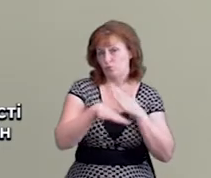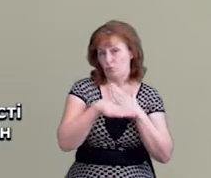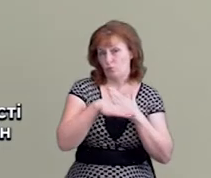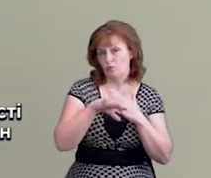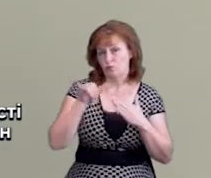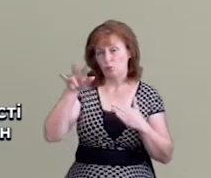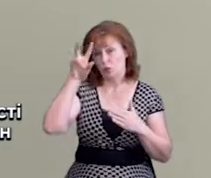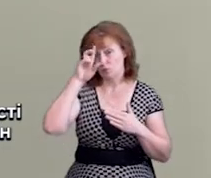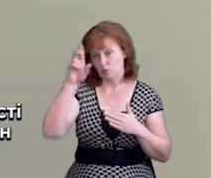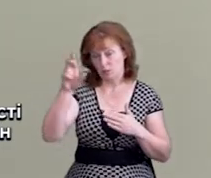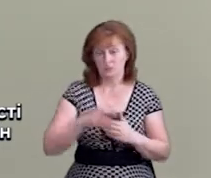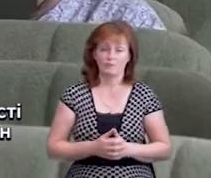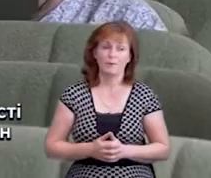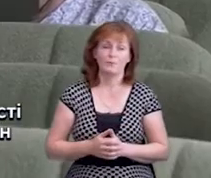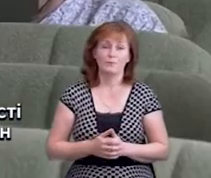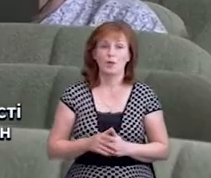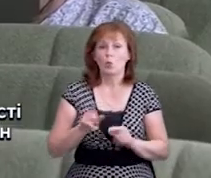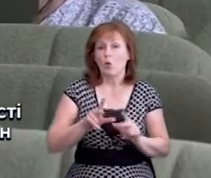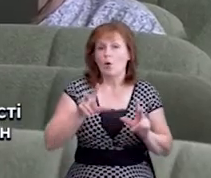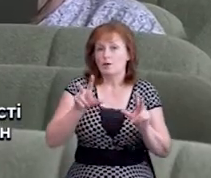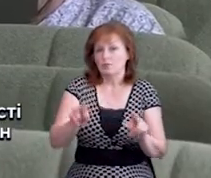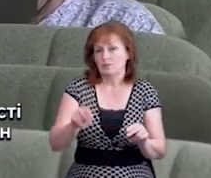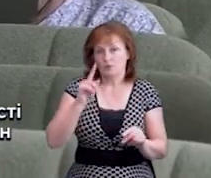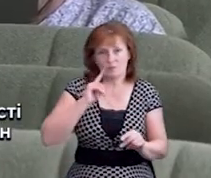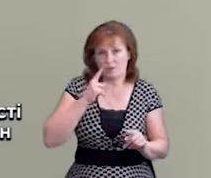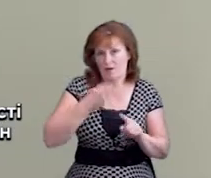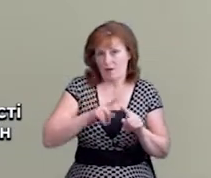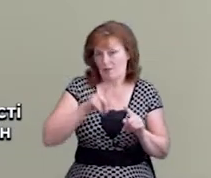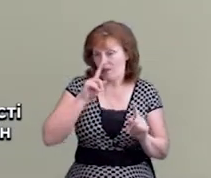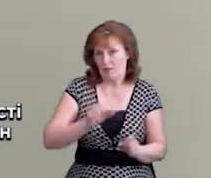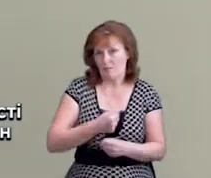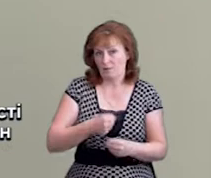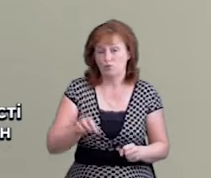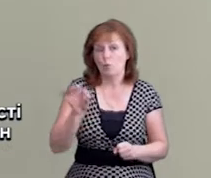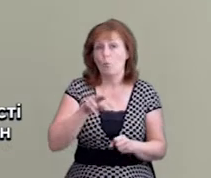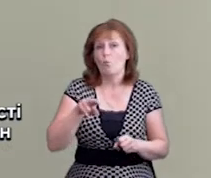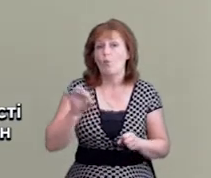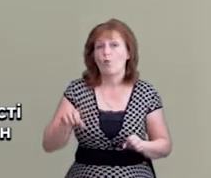якогось. Але, опять же, гарантувати це невозможно, так сказати, по